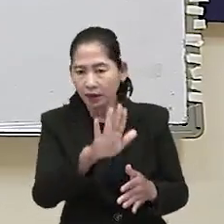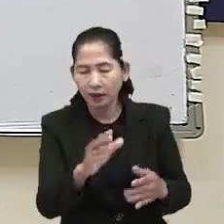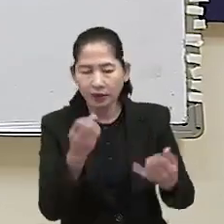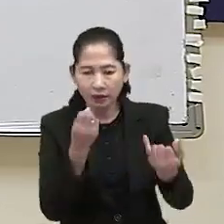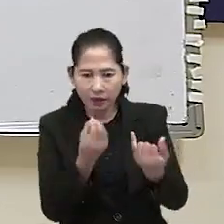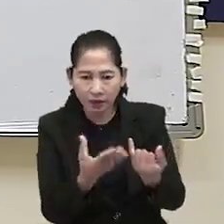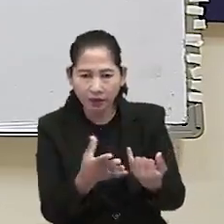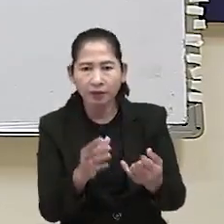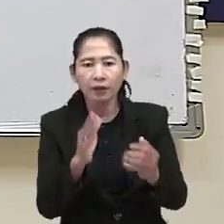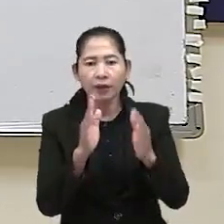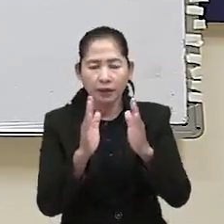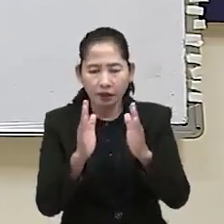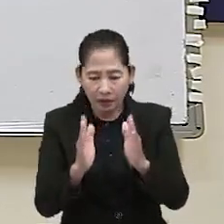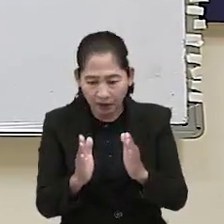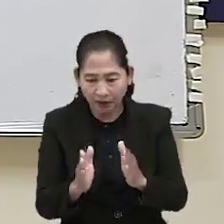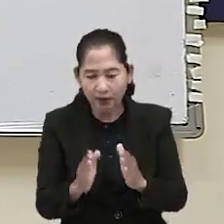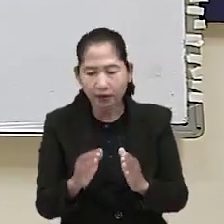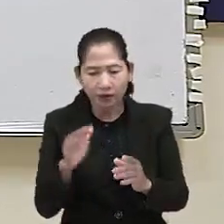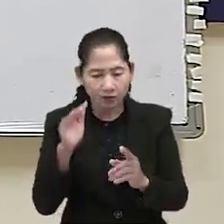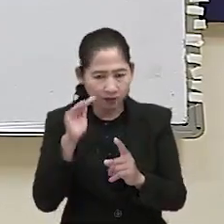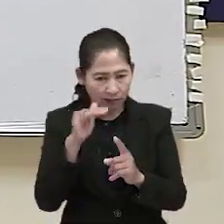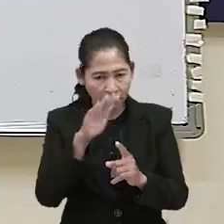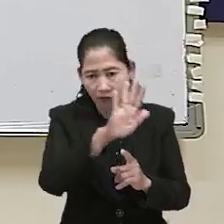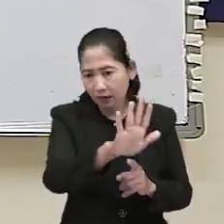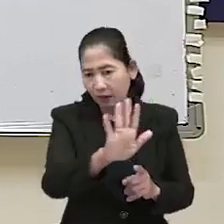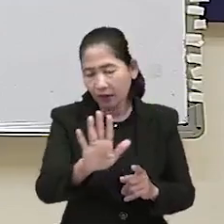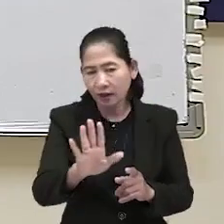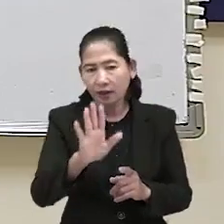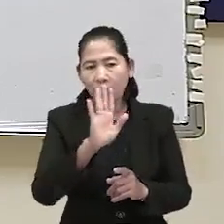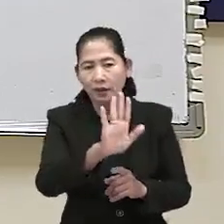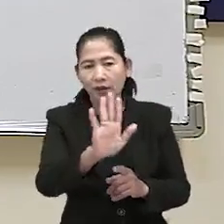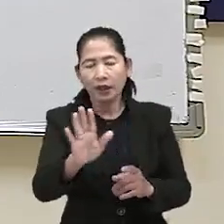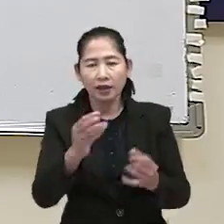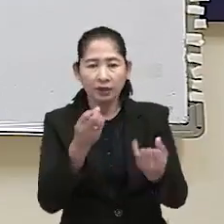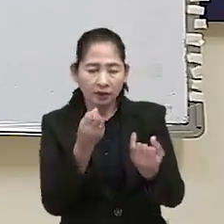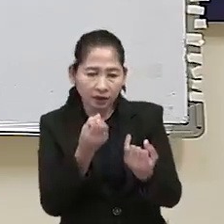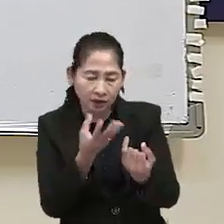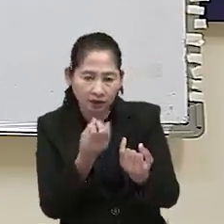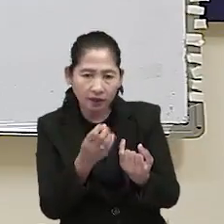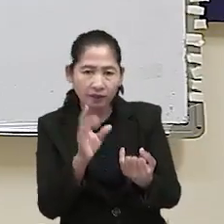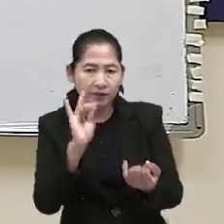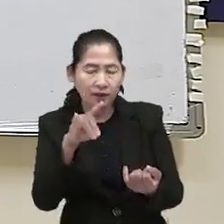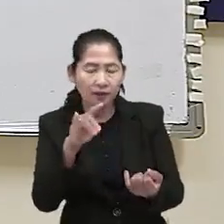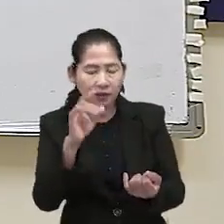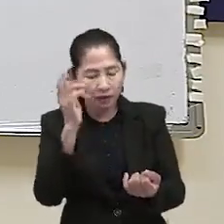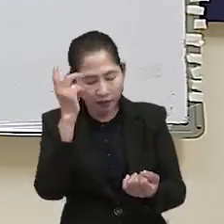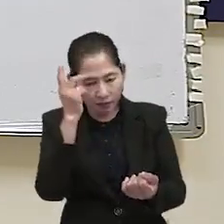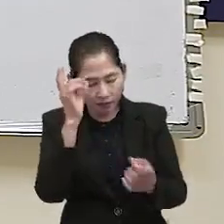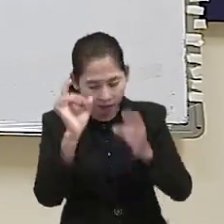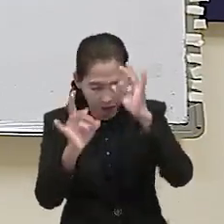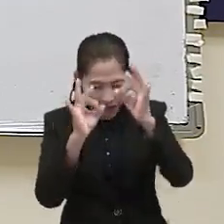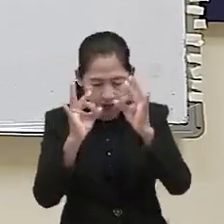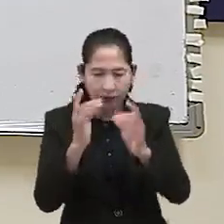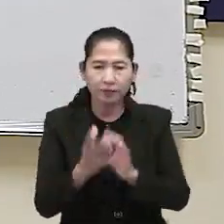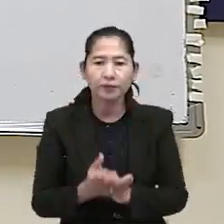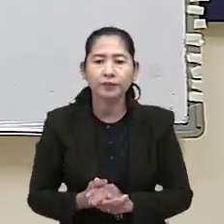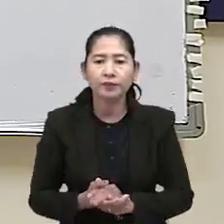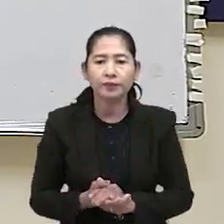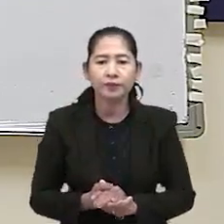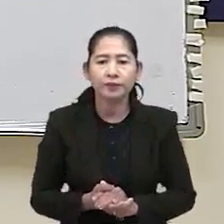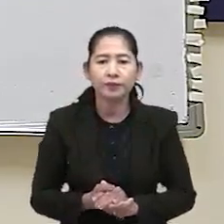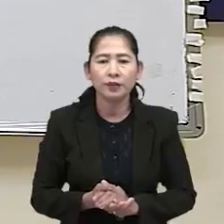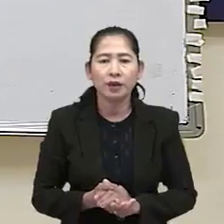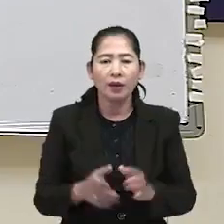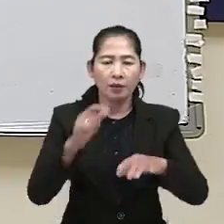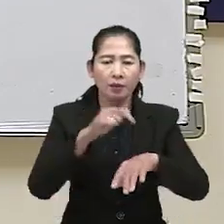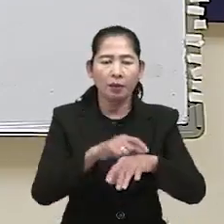ញ្ចឹមអញ្ចឹងពាក្យថាអ្នកគឺសំដៅទៅលើកូនកូនទាំងអស់គ្នាអញ្ចឹងតាកូនបានចិញ្ចឹមសត្វអីកូនធ្វើការពណ៌នាមកចានៅ